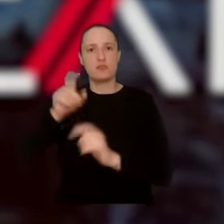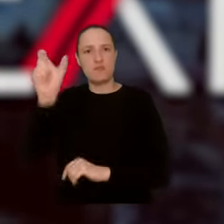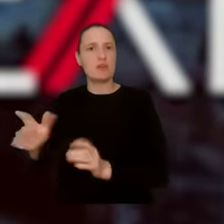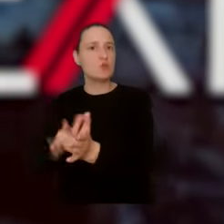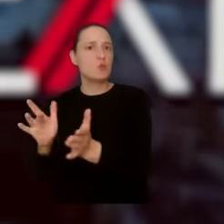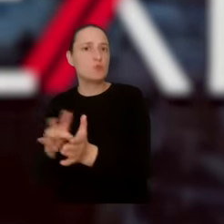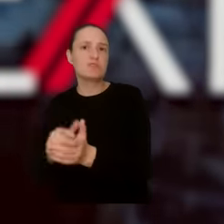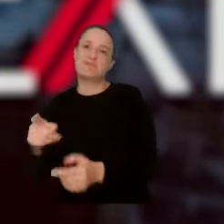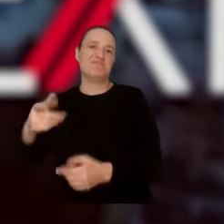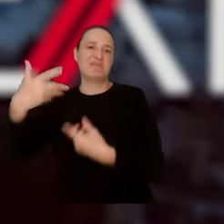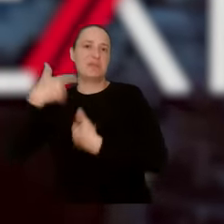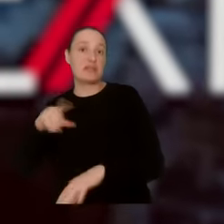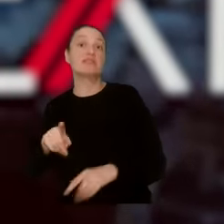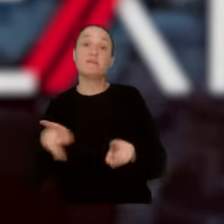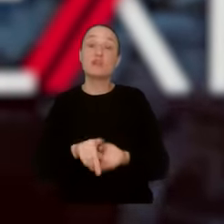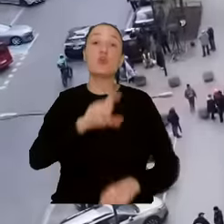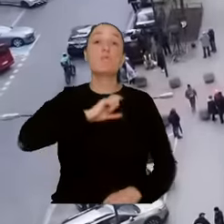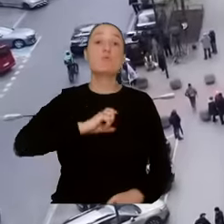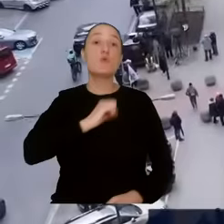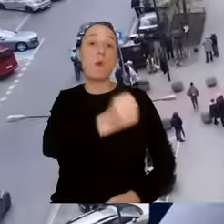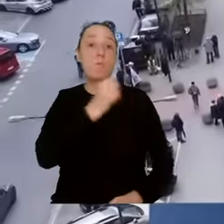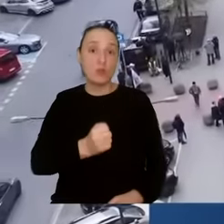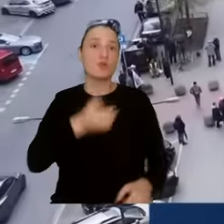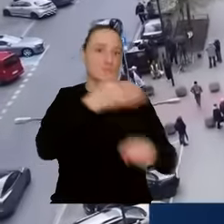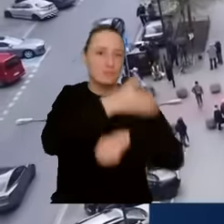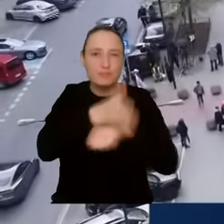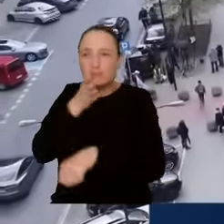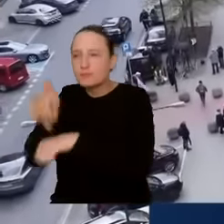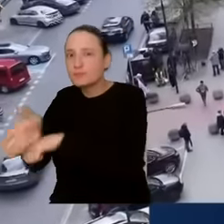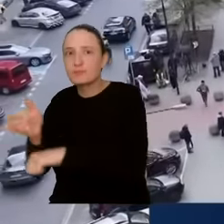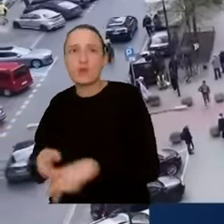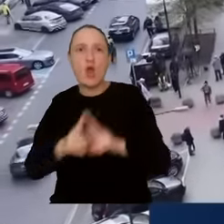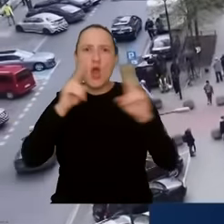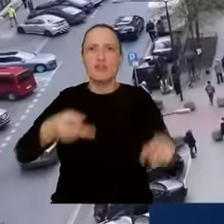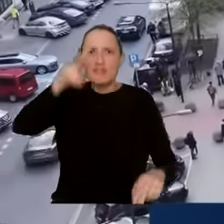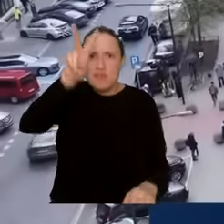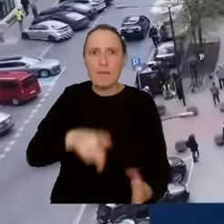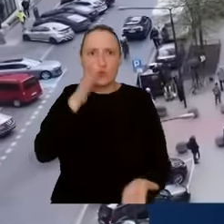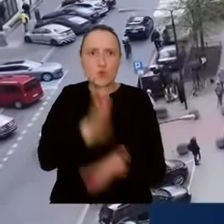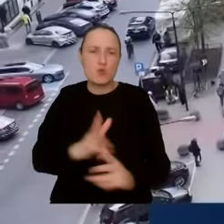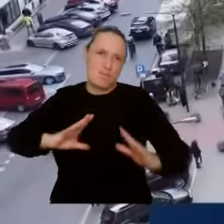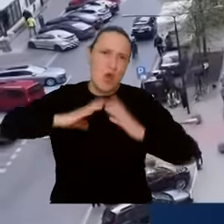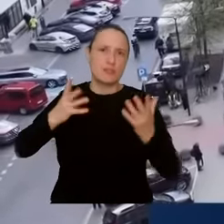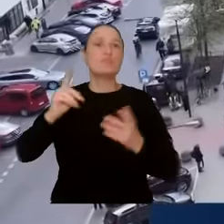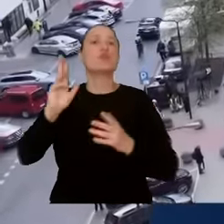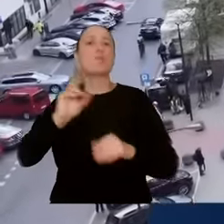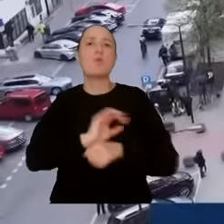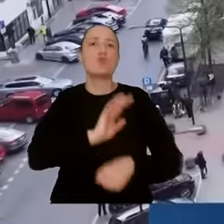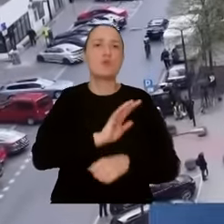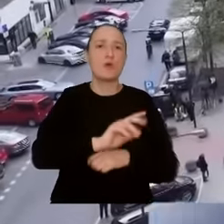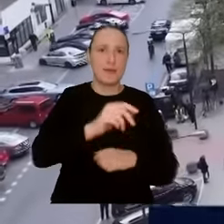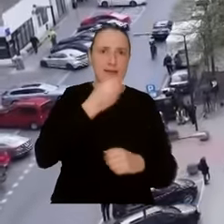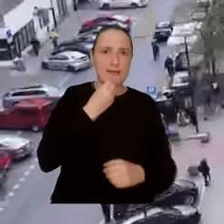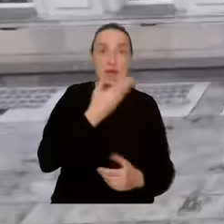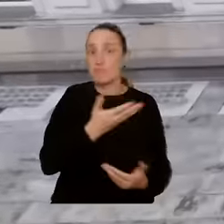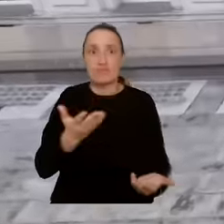są także odwiedziny biur poselskich. Ponad 2 miesiące protestów producentów żywności, mimo wielu rozmów pomiędzy rolnikami a rządem,